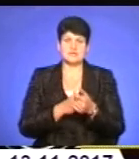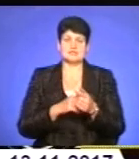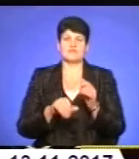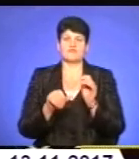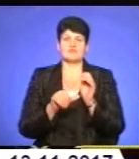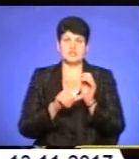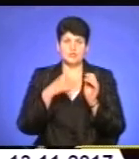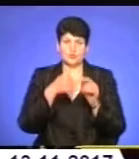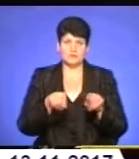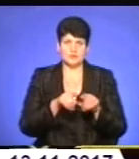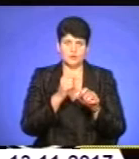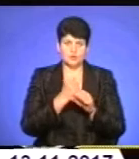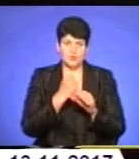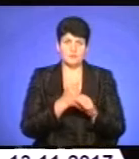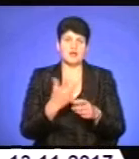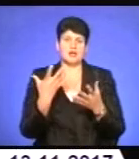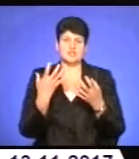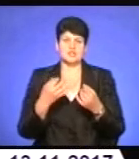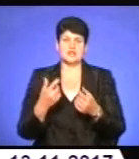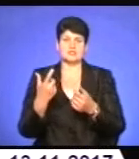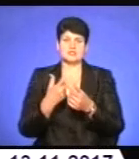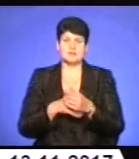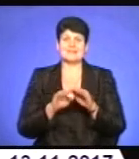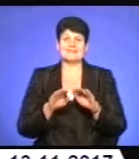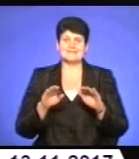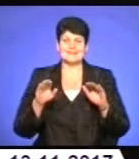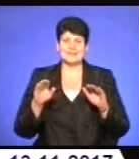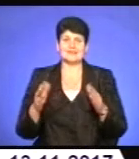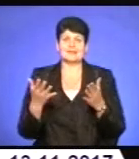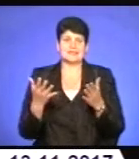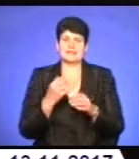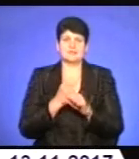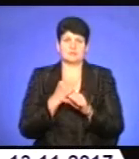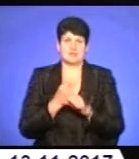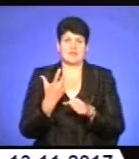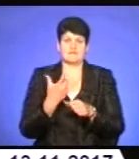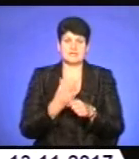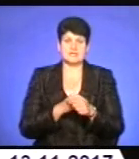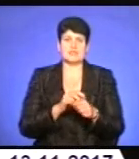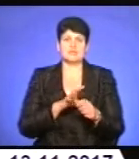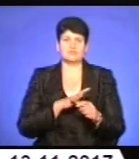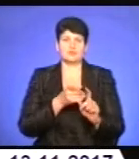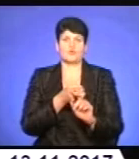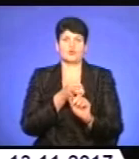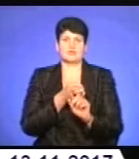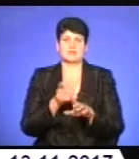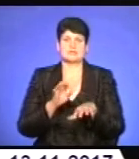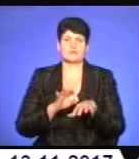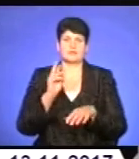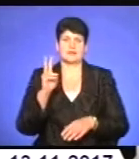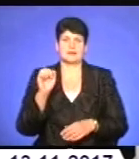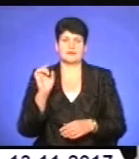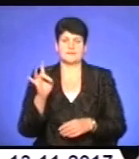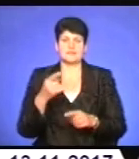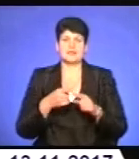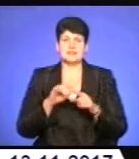років, а також щеплення підлягає діти, які не щеплені по тих чи інших причинах і були в контакті з хворим на кір. Такі